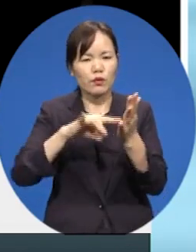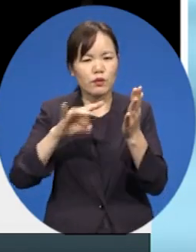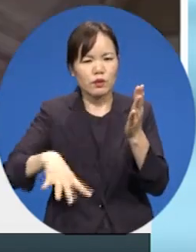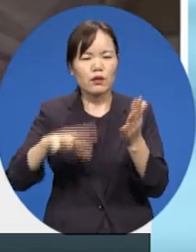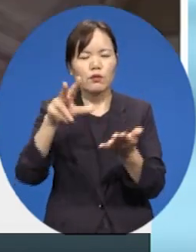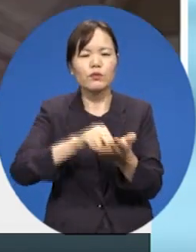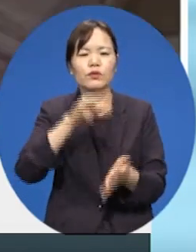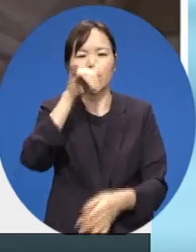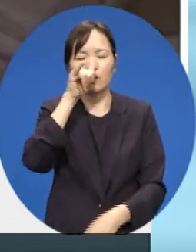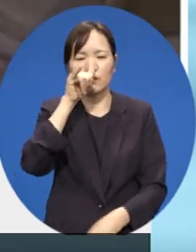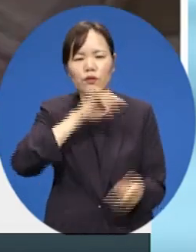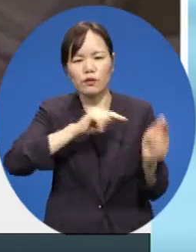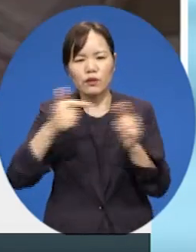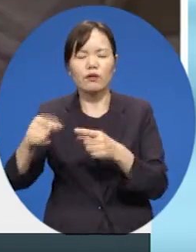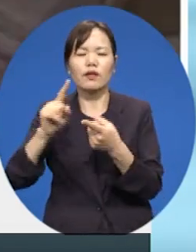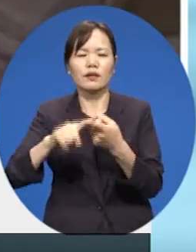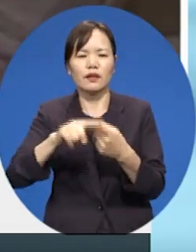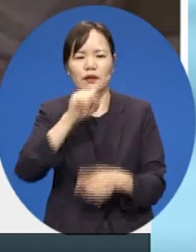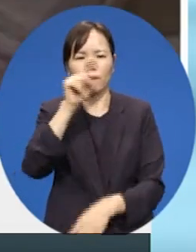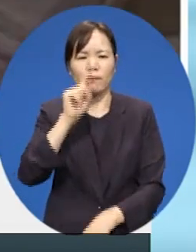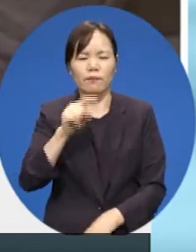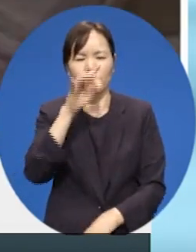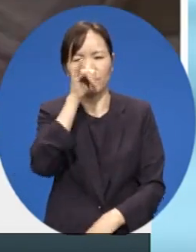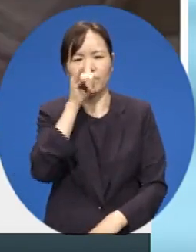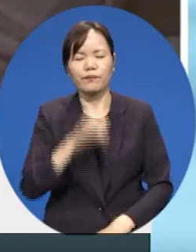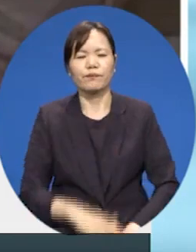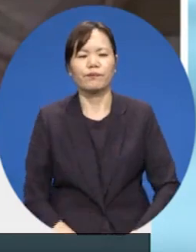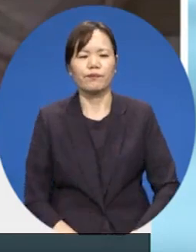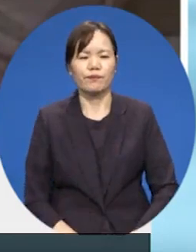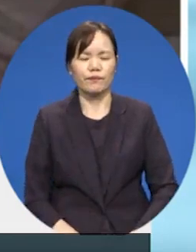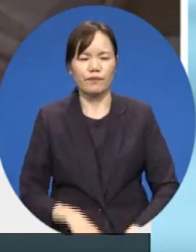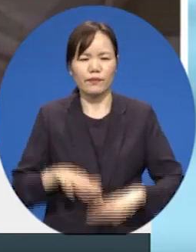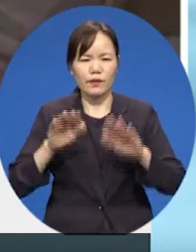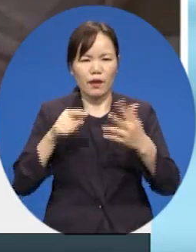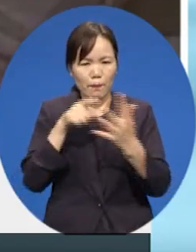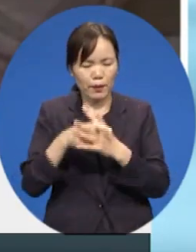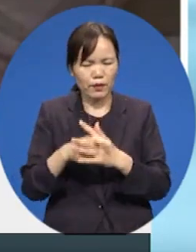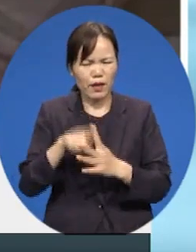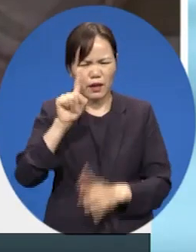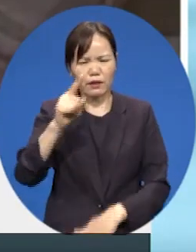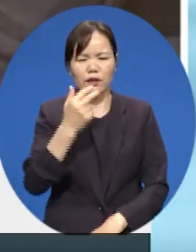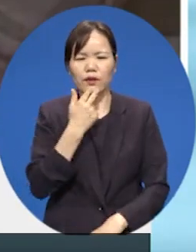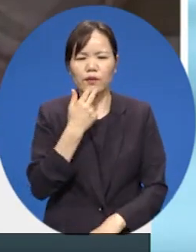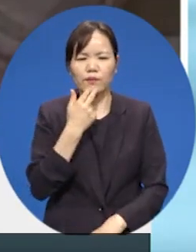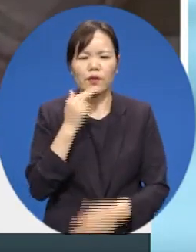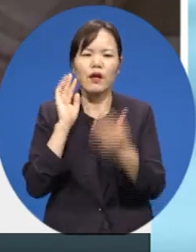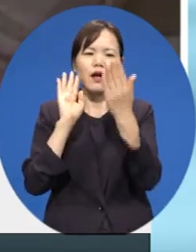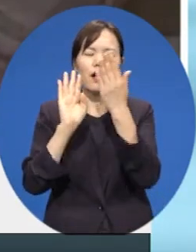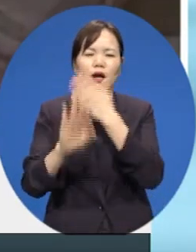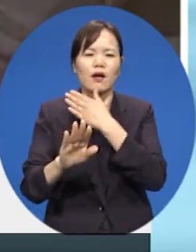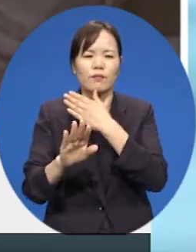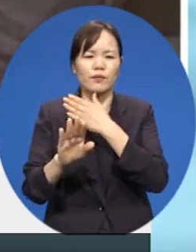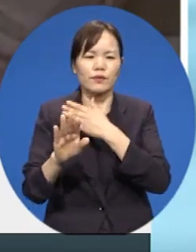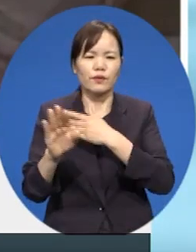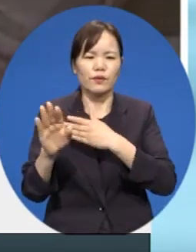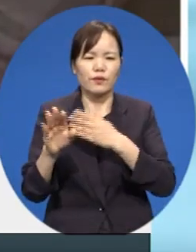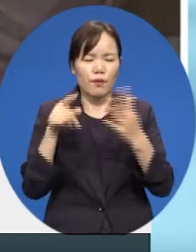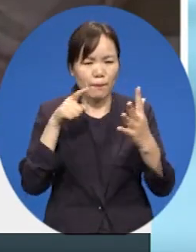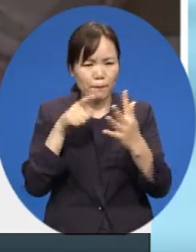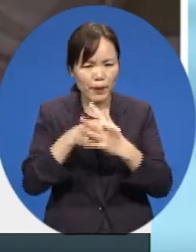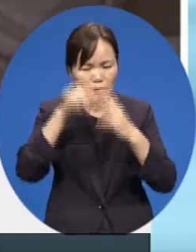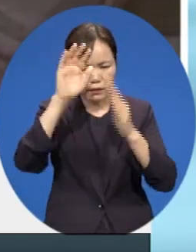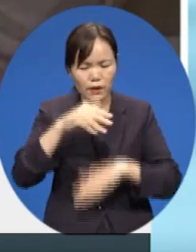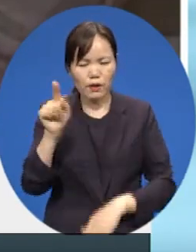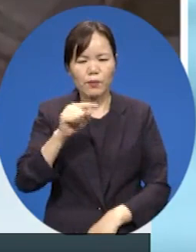수가 있고 그런 것에 대해서 의문이 제기되고 있는데 현재 밝혀진 것은 아무것도 없고 향후에 뭐가 더 밝혀지는 지